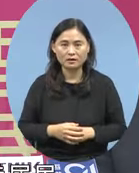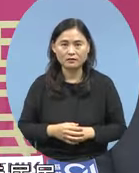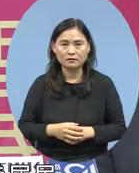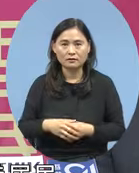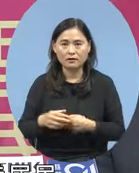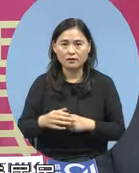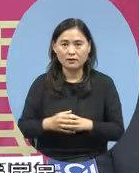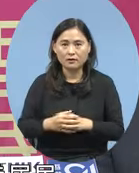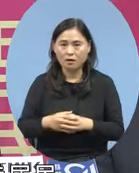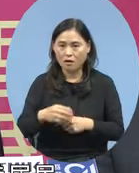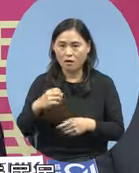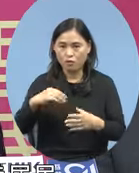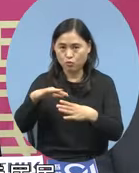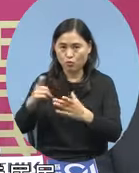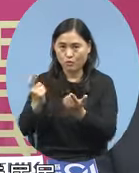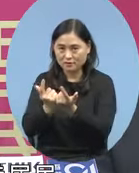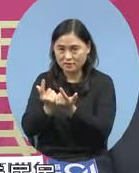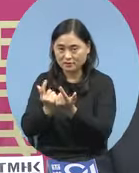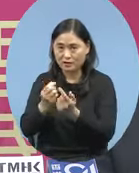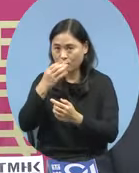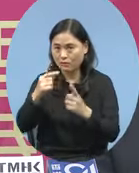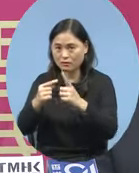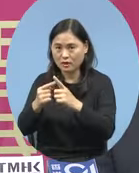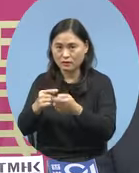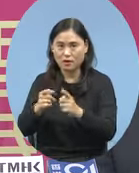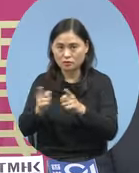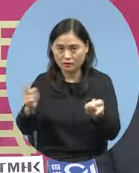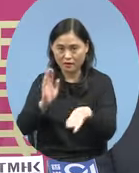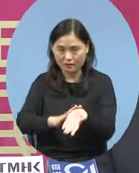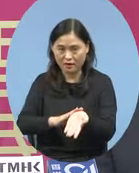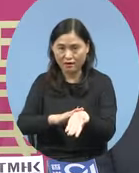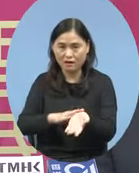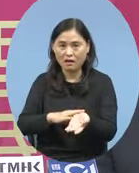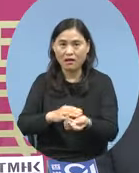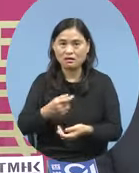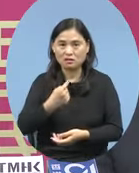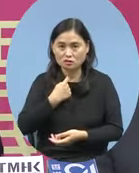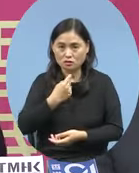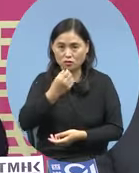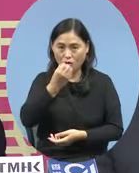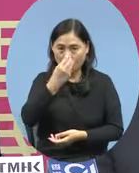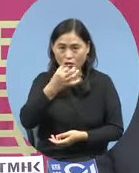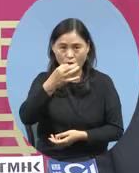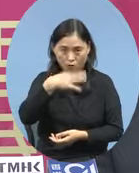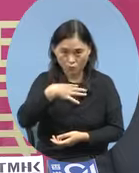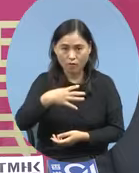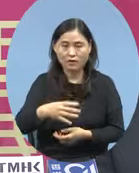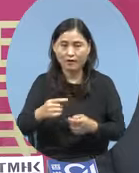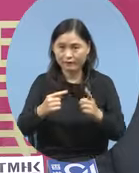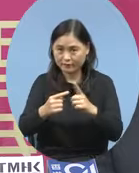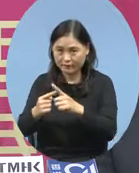另外咧，因應喺滯留喺湖北省嘅香港居民，一啲有長期病患需要服用香港嘅藥物嘅人士